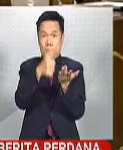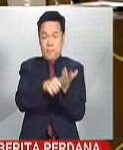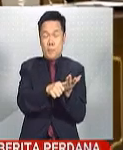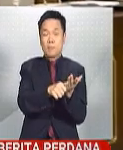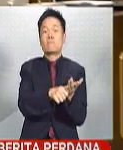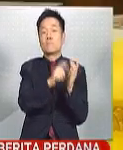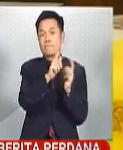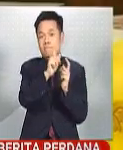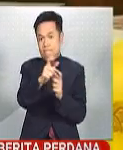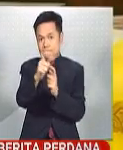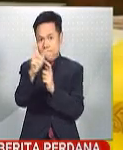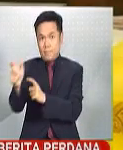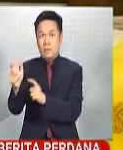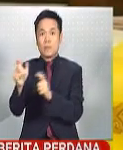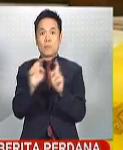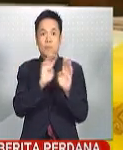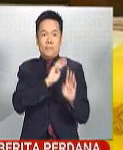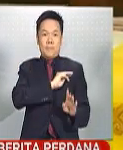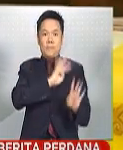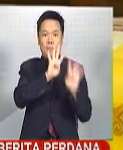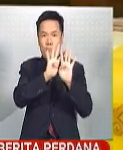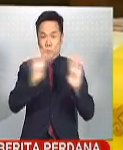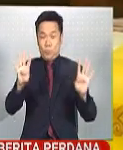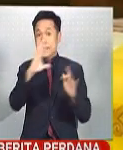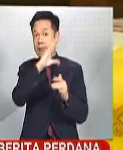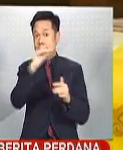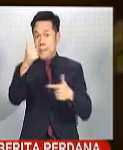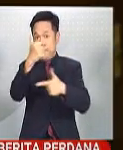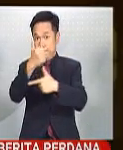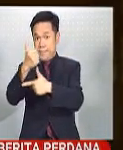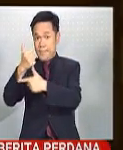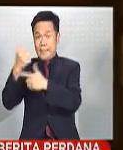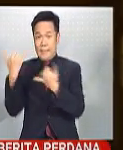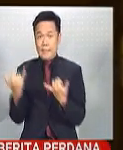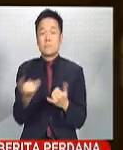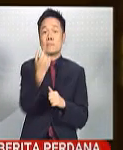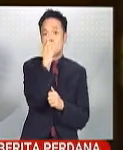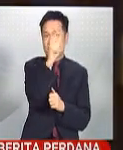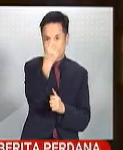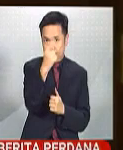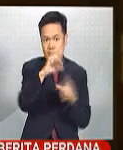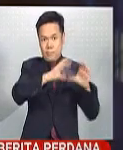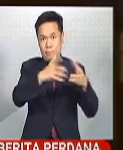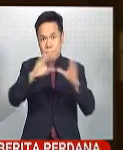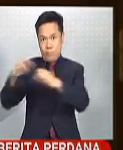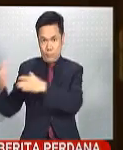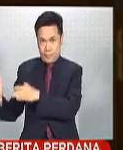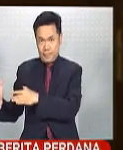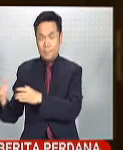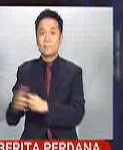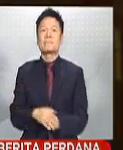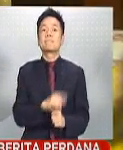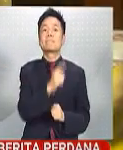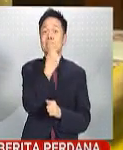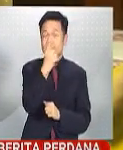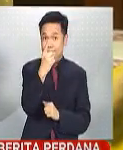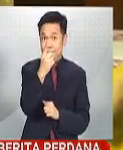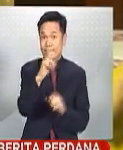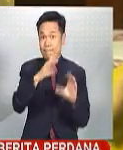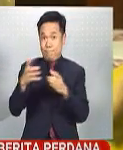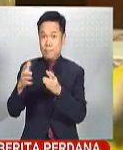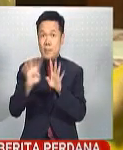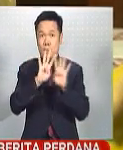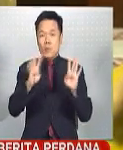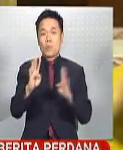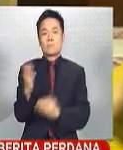pelantikan kepada barisan kabinet dan timbalan menteri yang dipecahkan kepada 11 kumpulan. Kumpulan berkenaan melafazkan ikrar